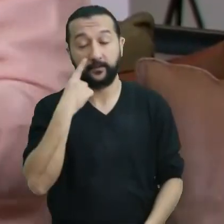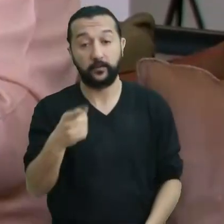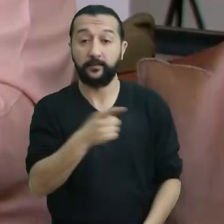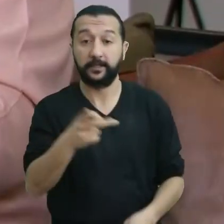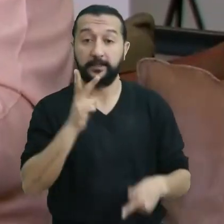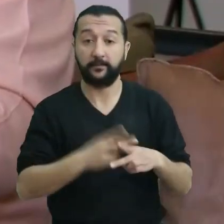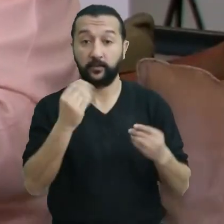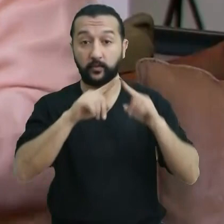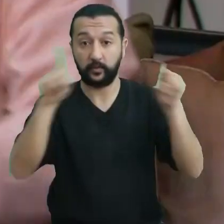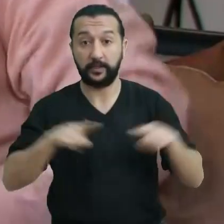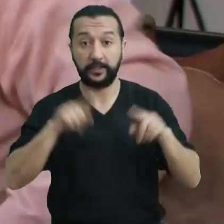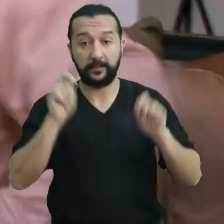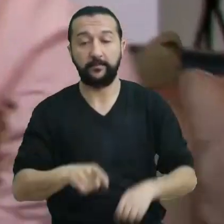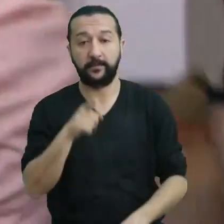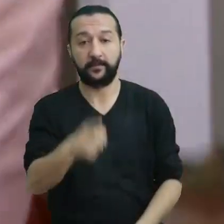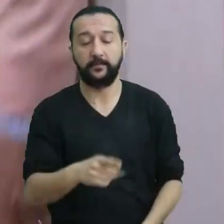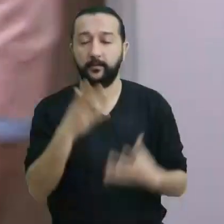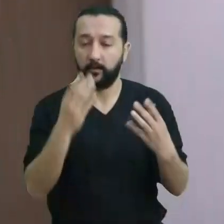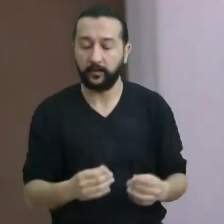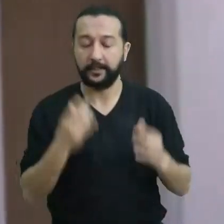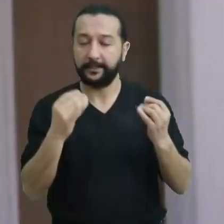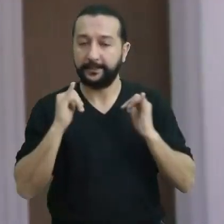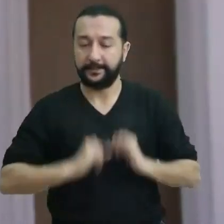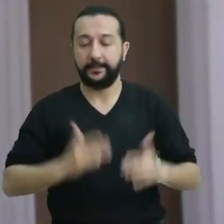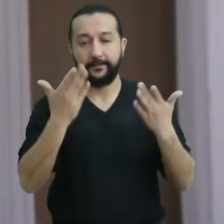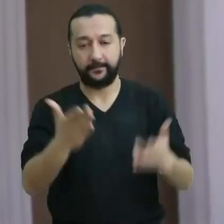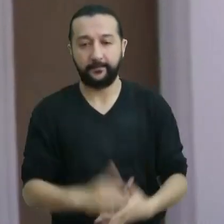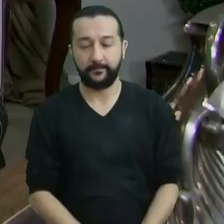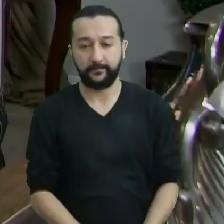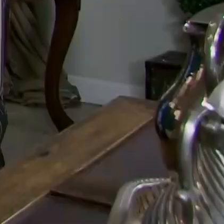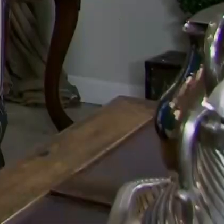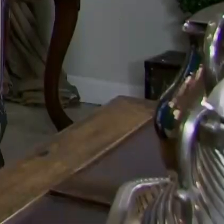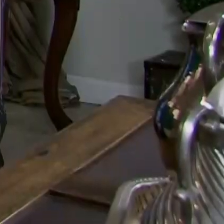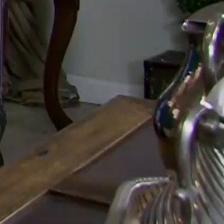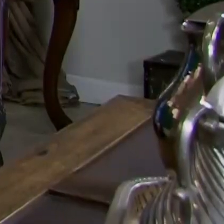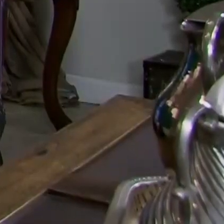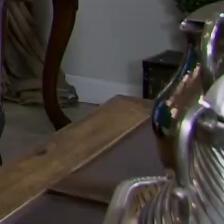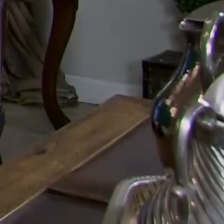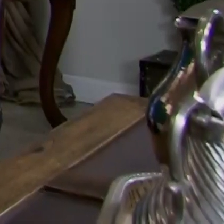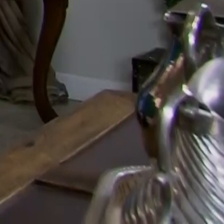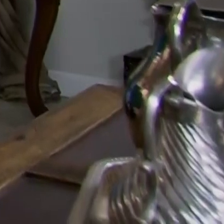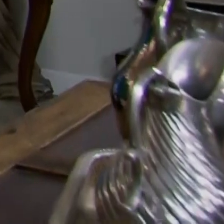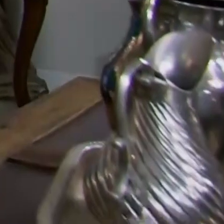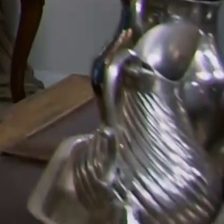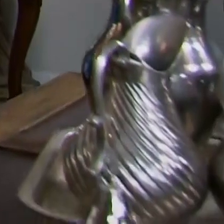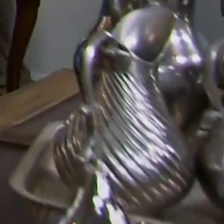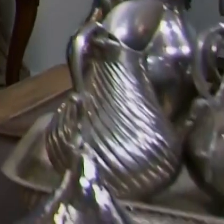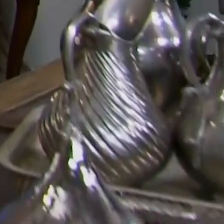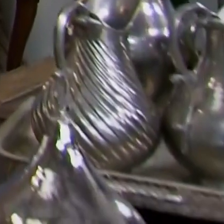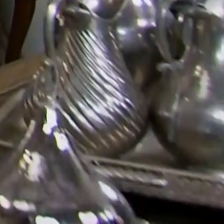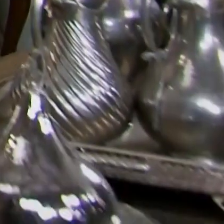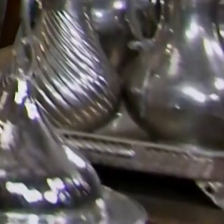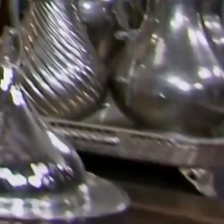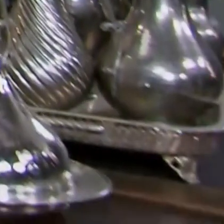göreyim sizi, iyi bir şey yaptın abına. Merak etme babacığım, iyi istirahatler. Sarp'la Nurhan'ın gözü sehpanın üzerindeki fotoğrafta.